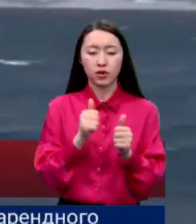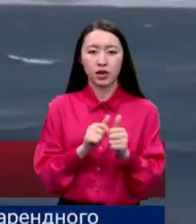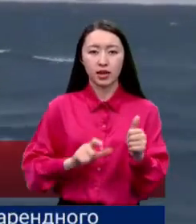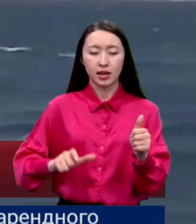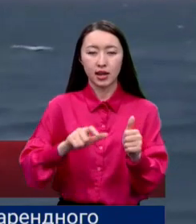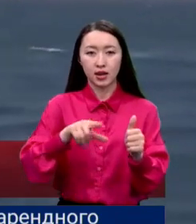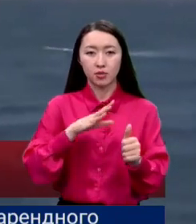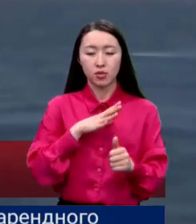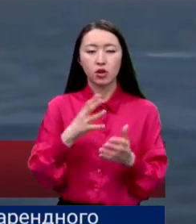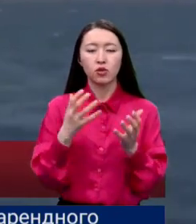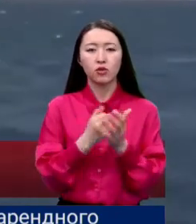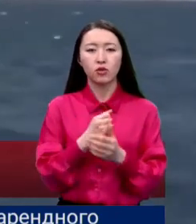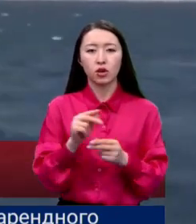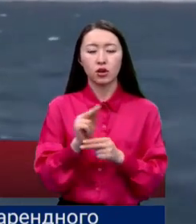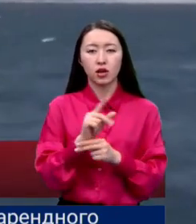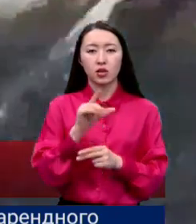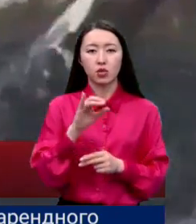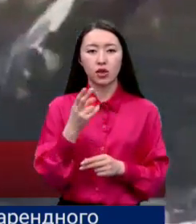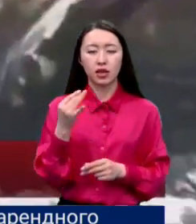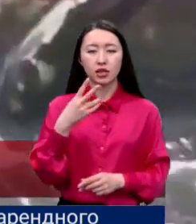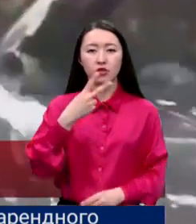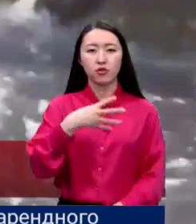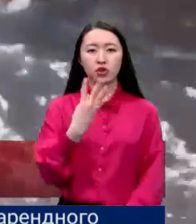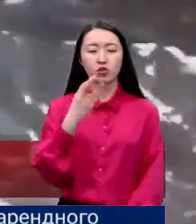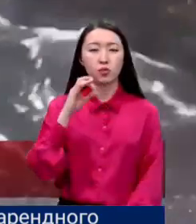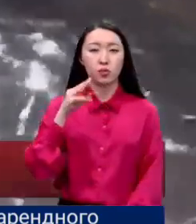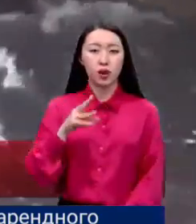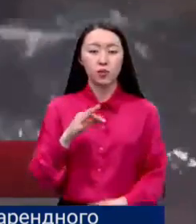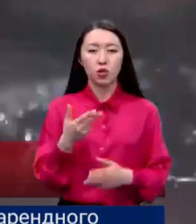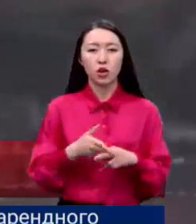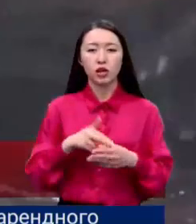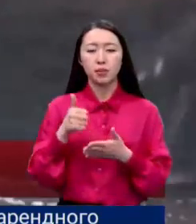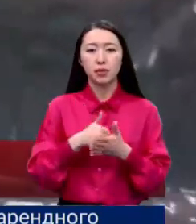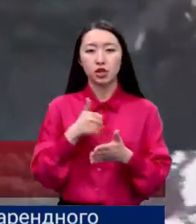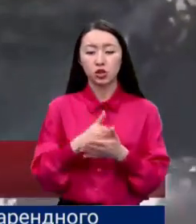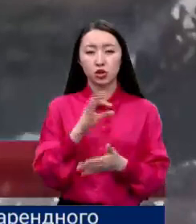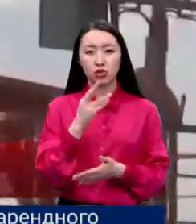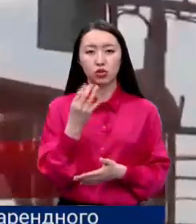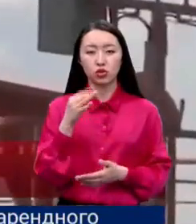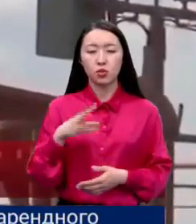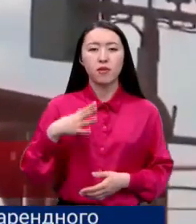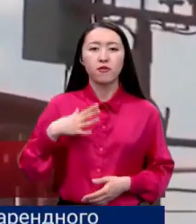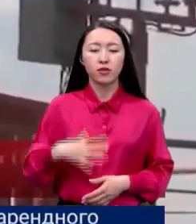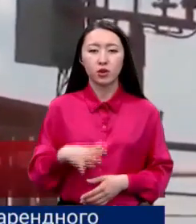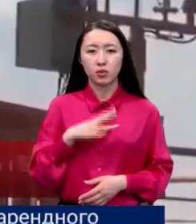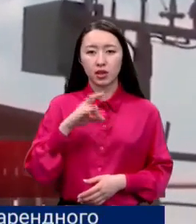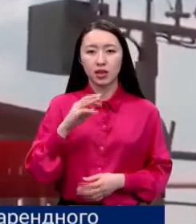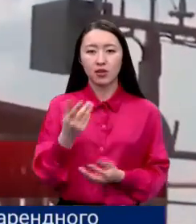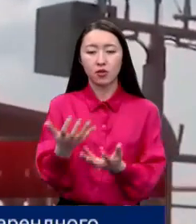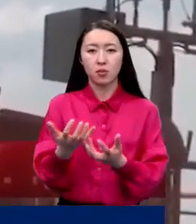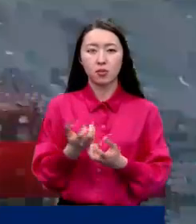инспекции было введено в эксплуатацию 24 марта. По этой причине консорциум был вынужден принимать нефть